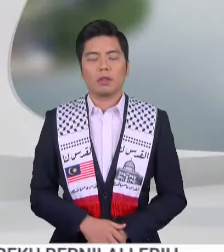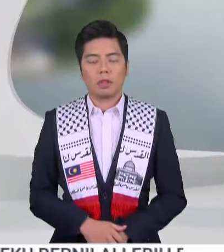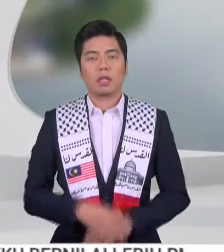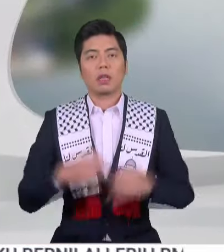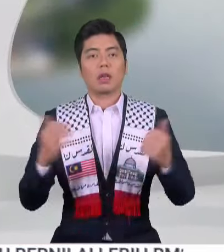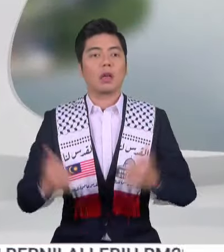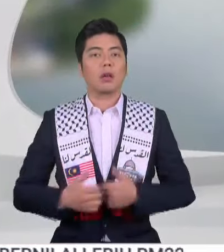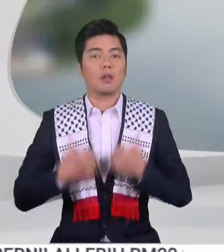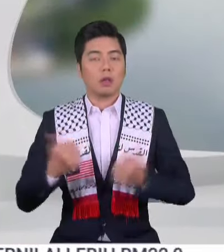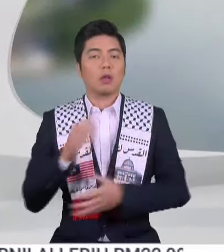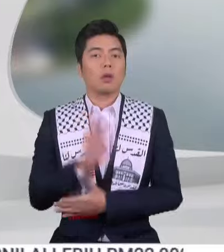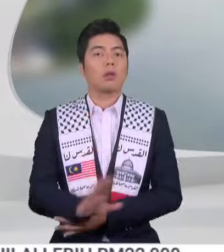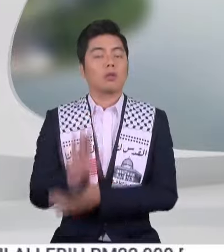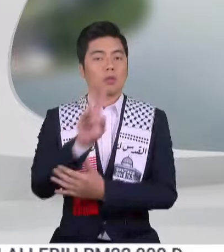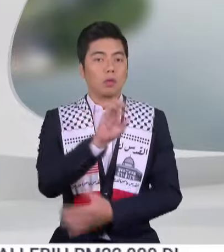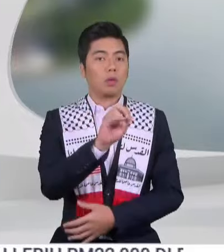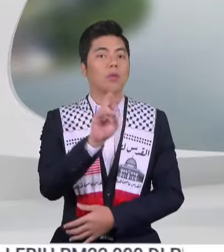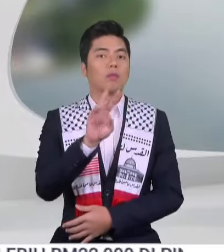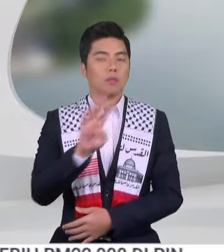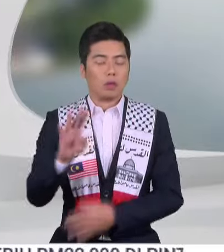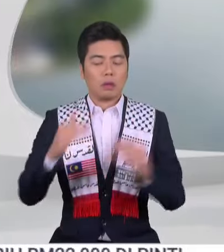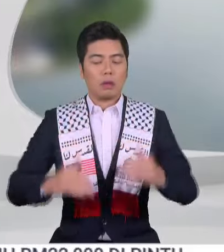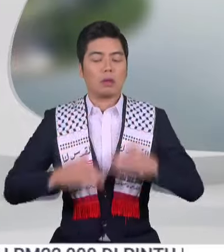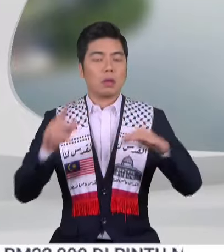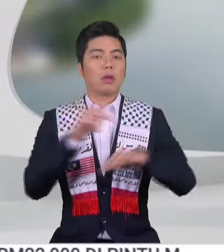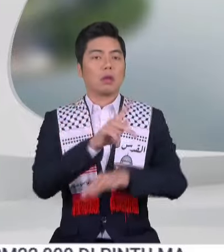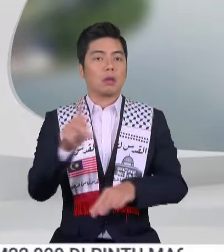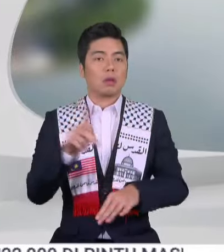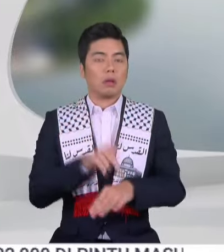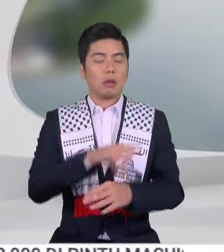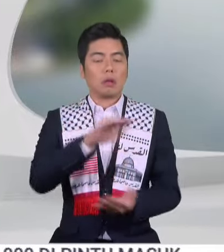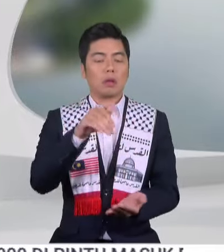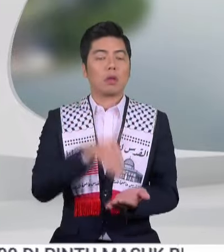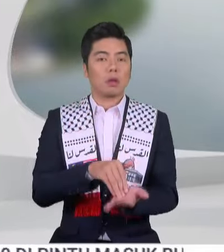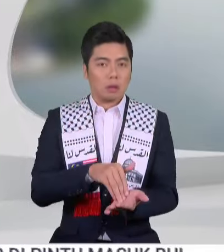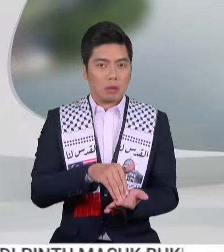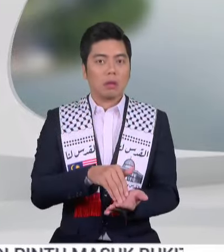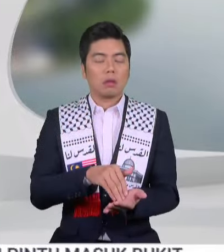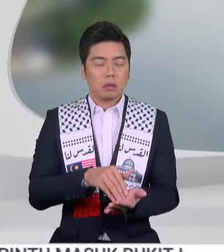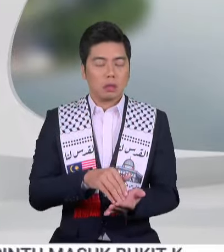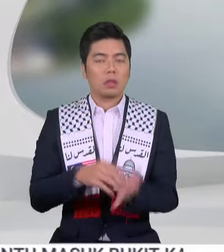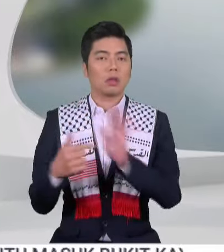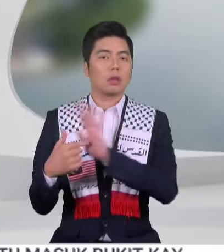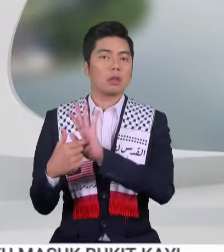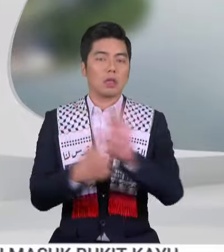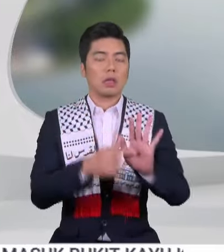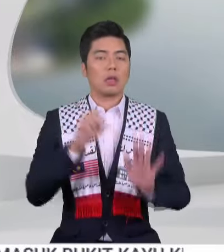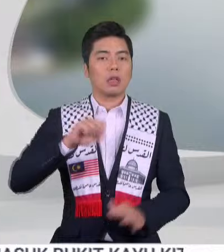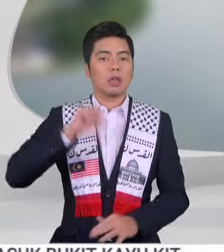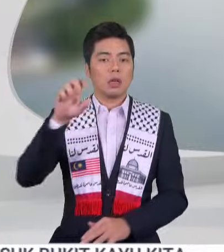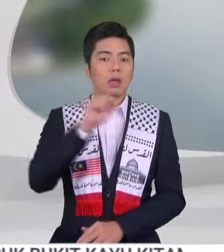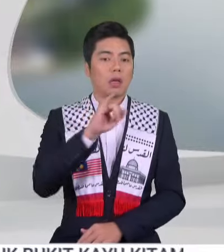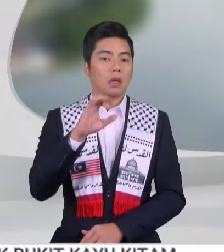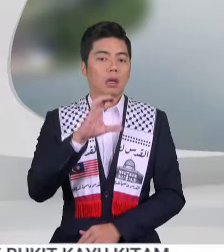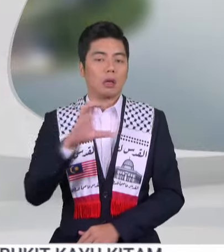Sambutan Aidilfitri Madani 2024 peringkat kebangsaan di Pusat Konvensyen Antarabangsa Sabah SICC Kota